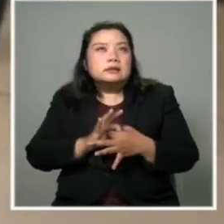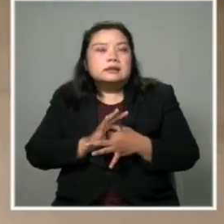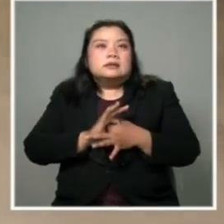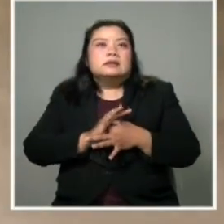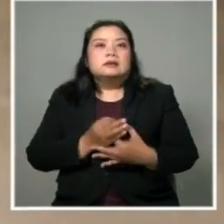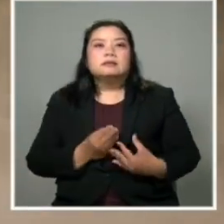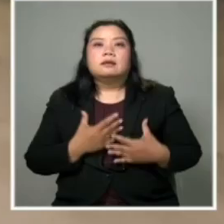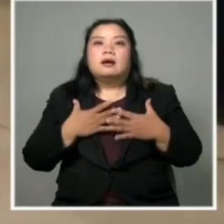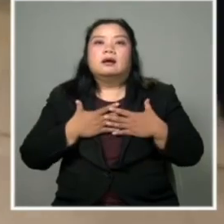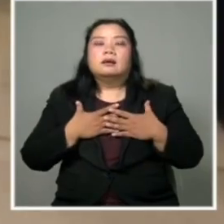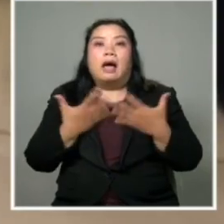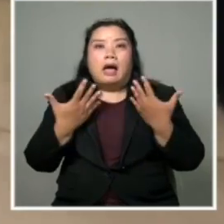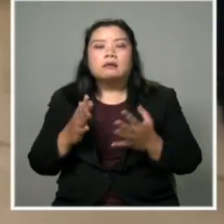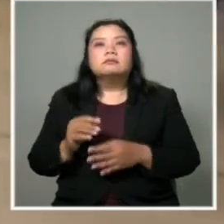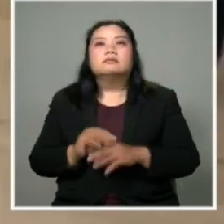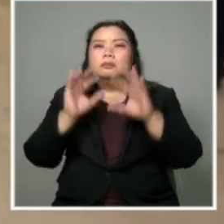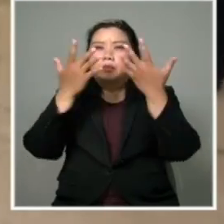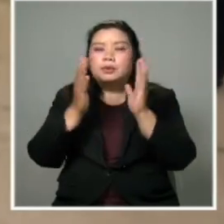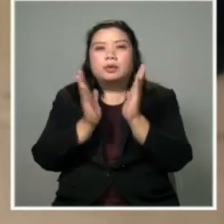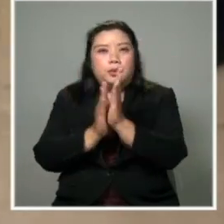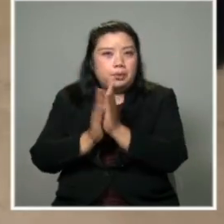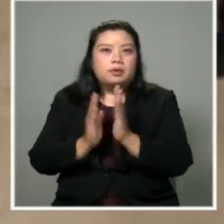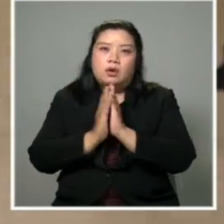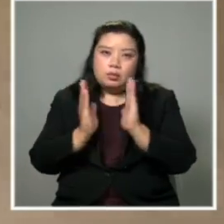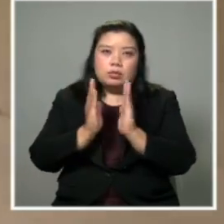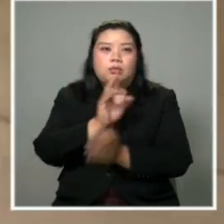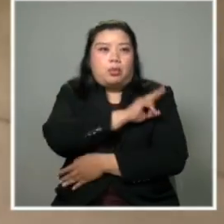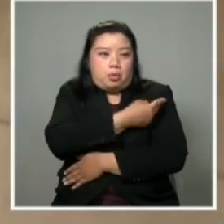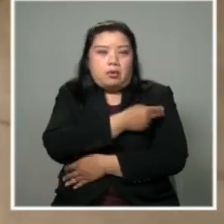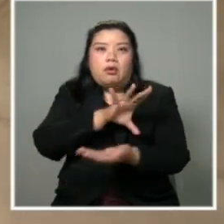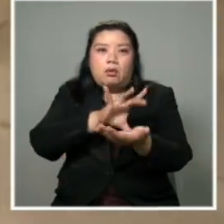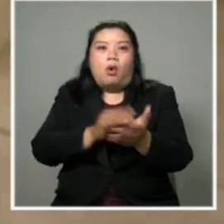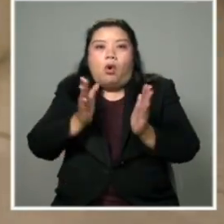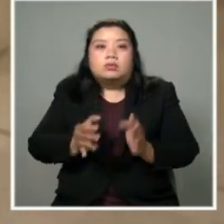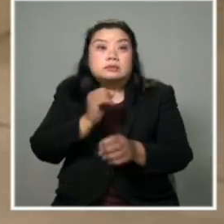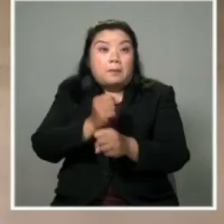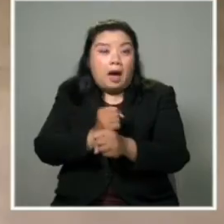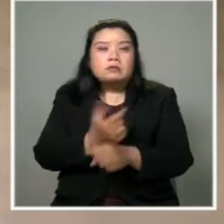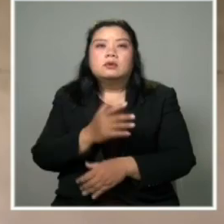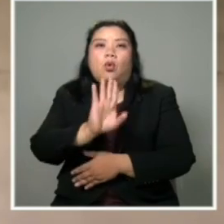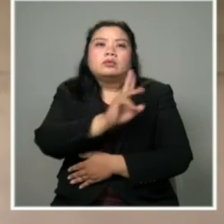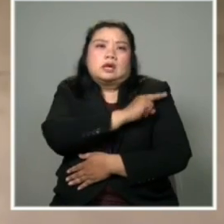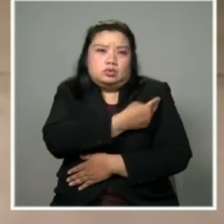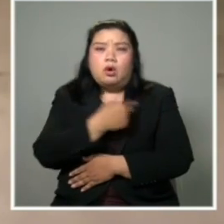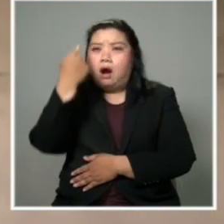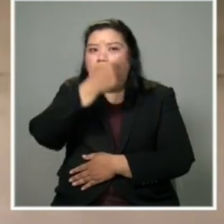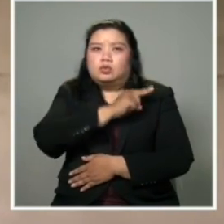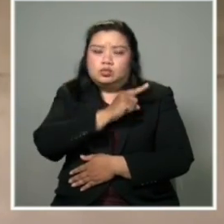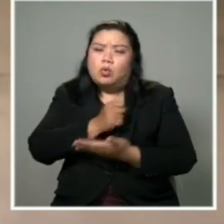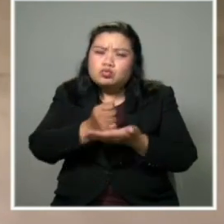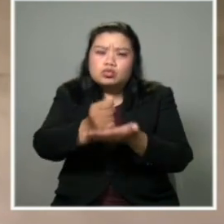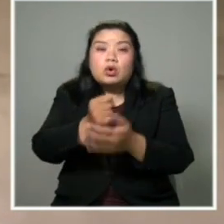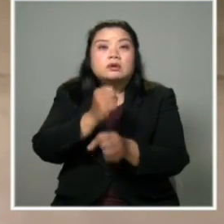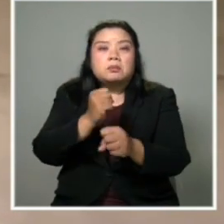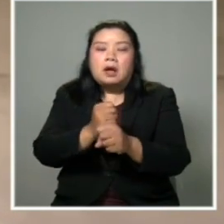วมกิจกรรมปรบมือให้กำลังใจขอบคุณแพทย์พยาบาลบุคลากรทางสาธารณสุขและผู้เกี่ยวข้องทุกคนที่เป็นด่านหน้